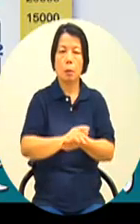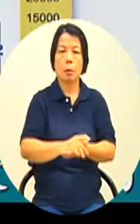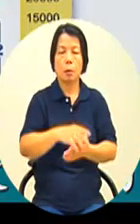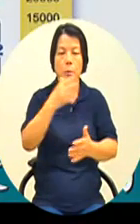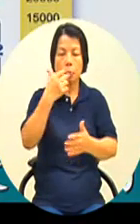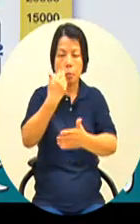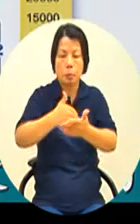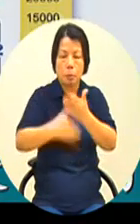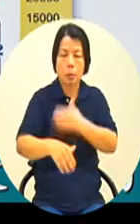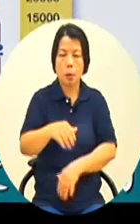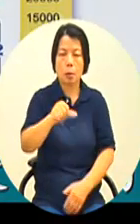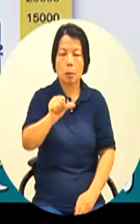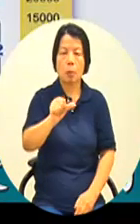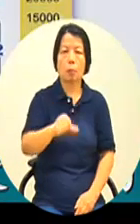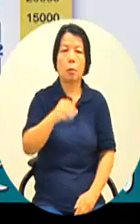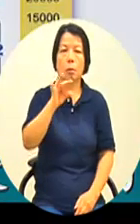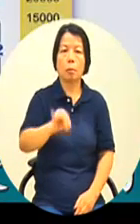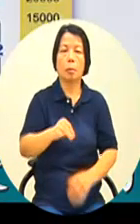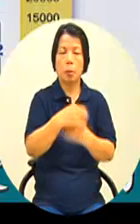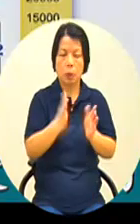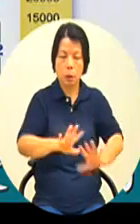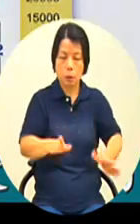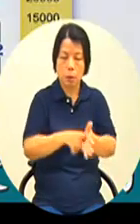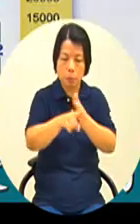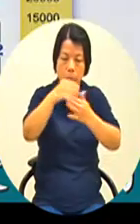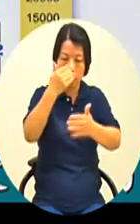已，现在一直在往下降啊，